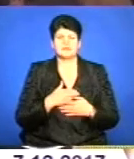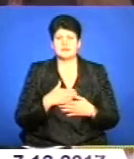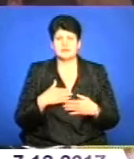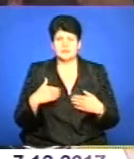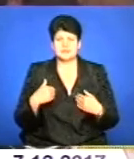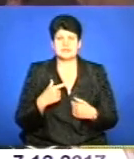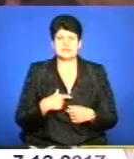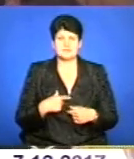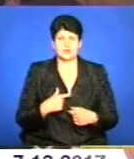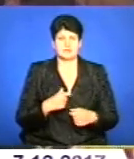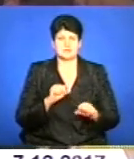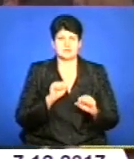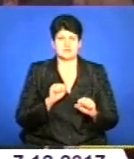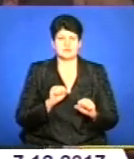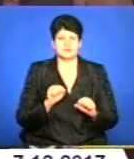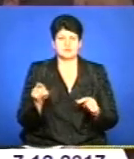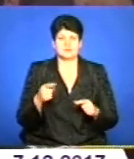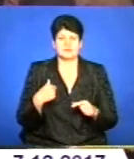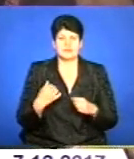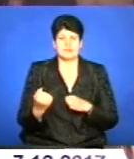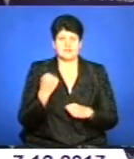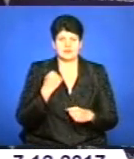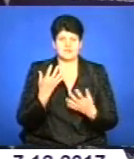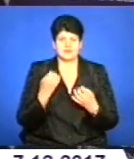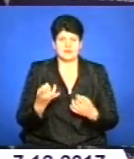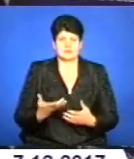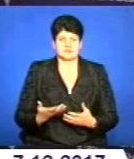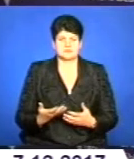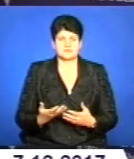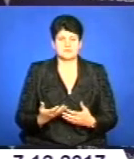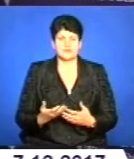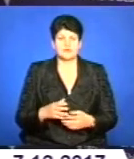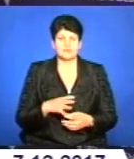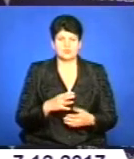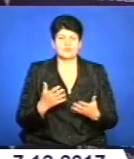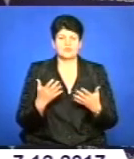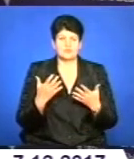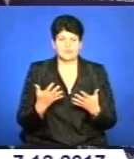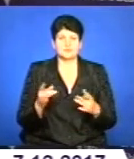Я хотіла себе захистити, і щоб він мене не вдарив ще раз. Було встановлено, що